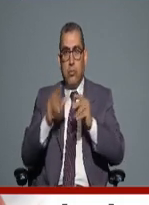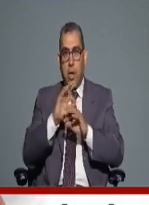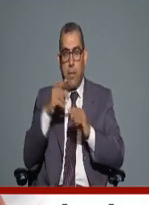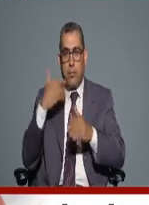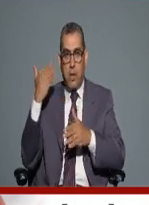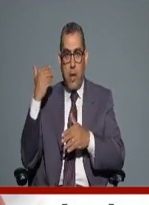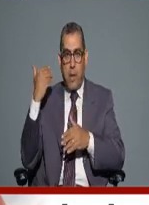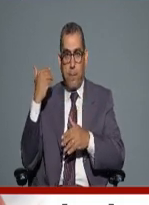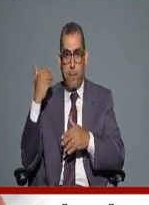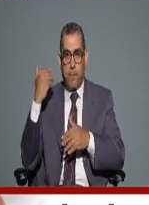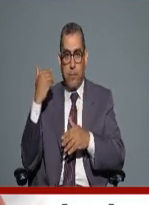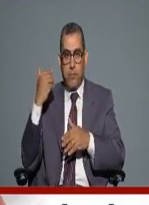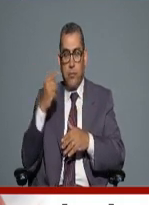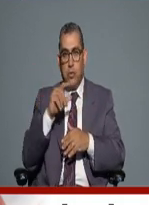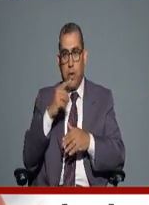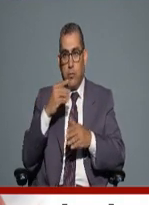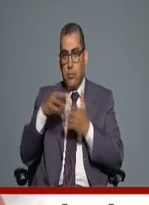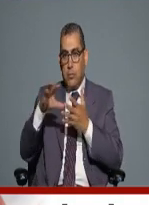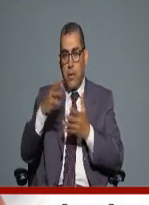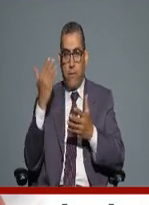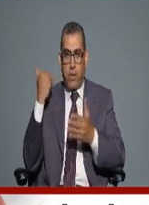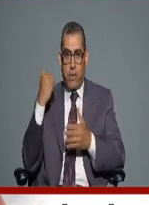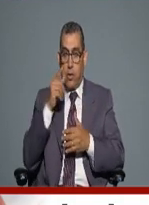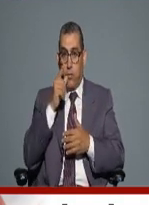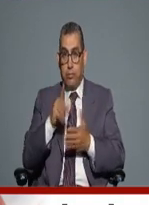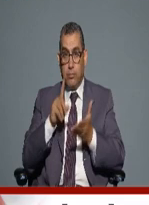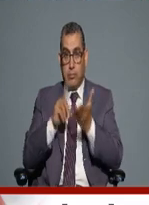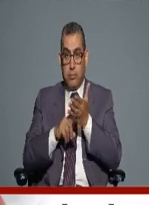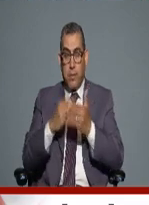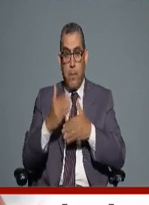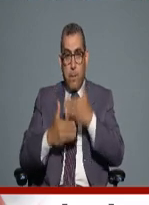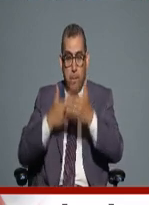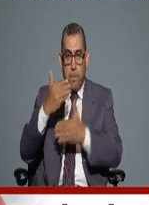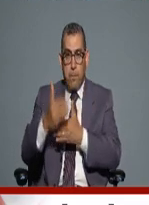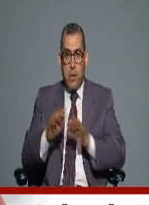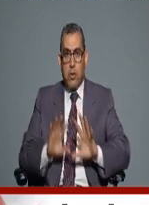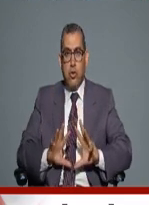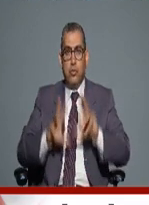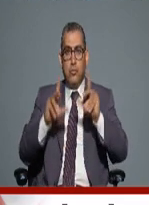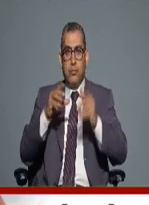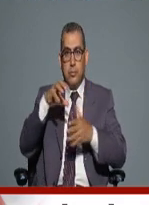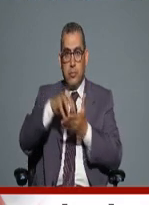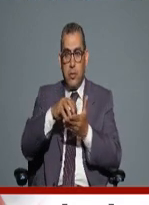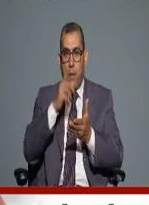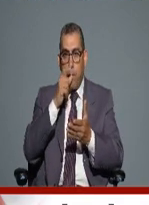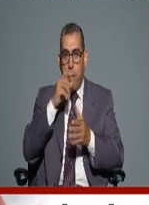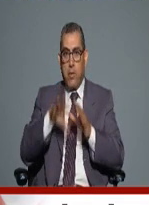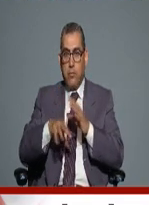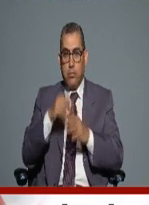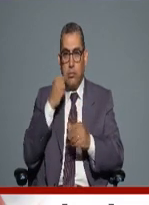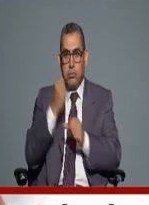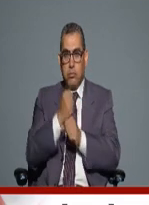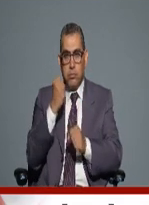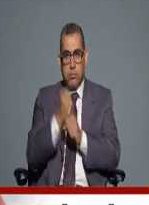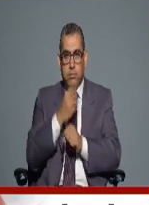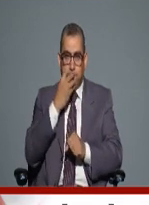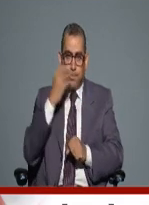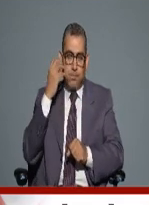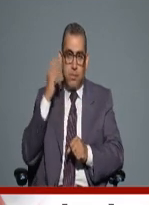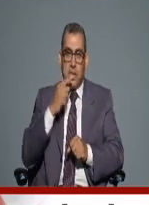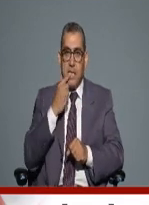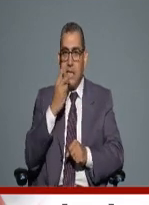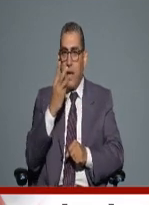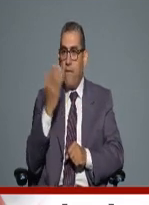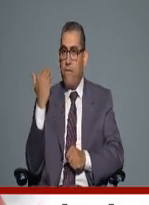في الشرائح السابقة. الحقيقة بعد ما بنطور منشآتنا المائية زي ما شفنا المجهود اللي بيتعمل في السنوات